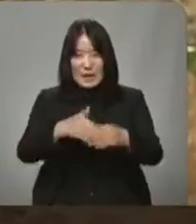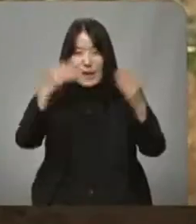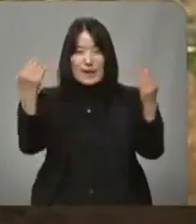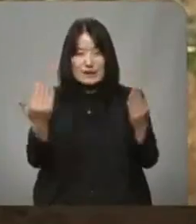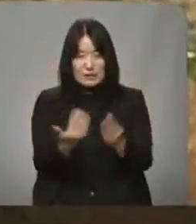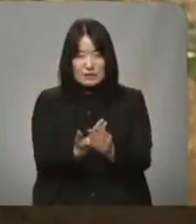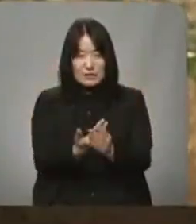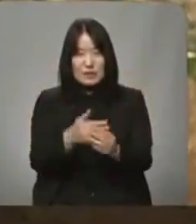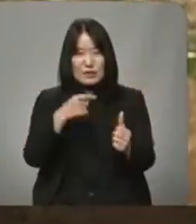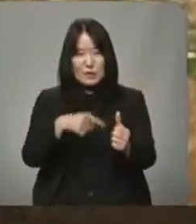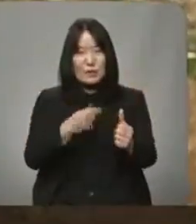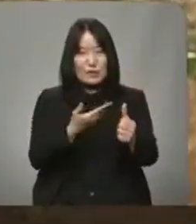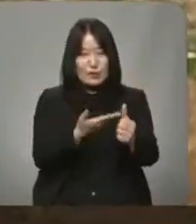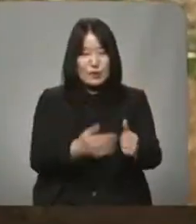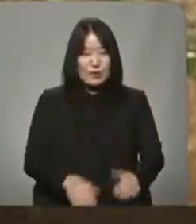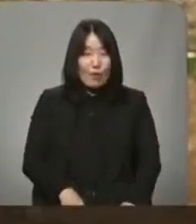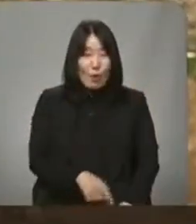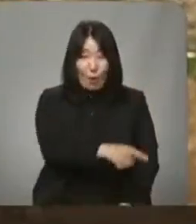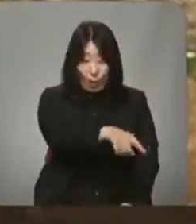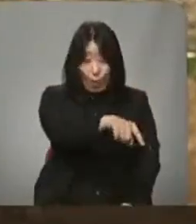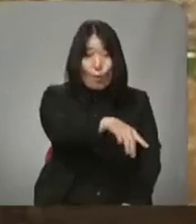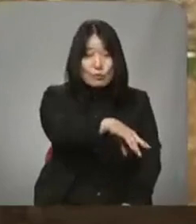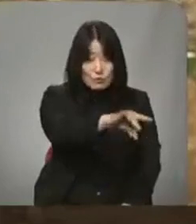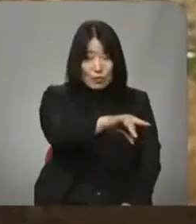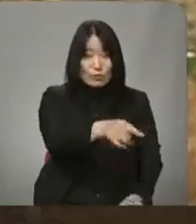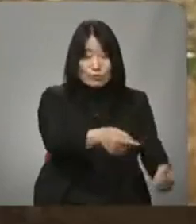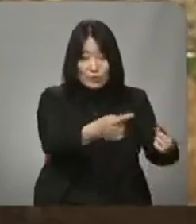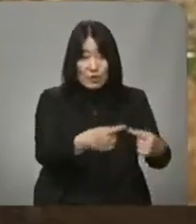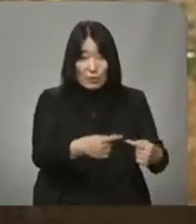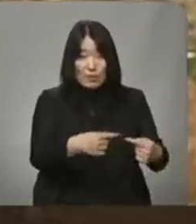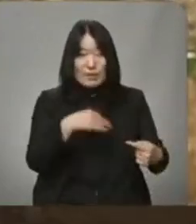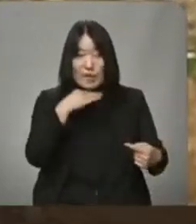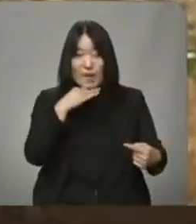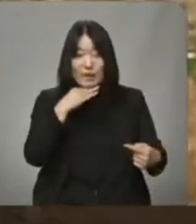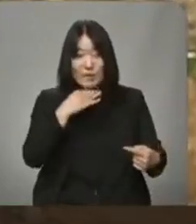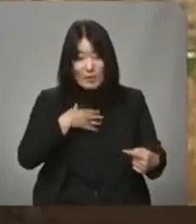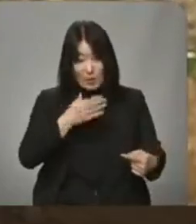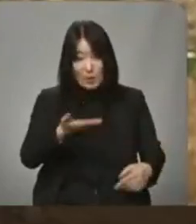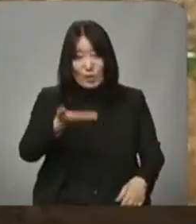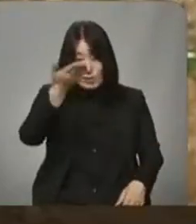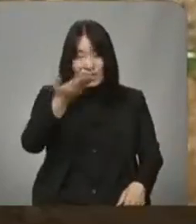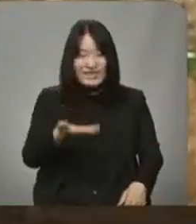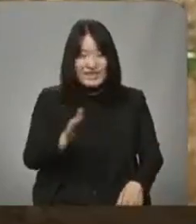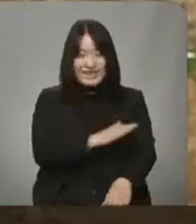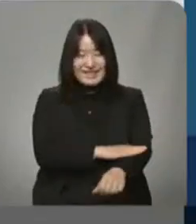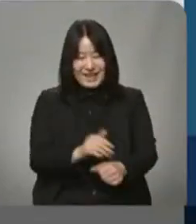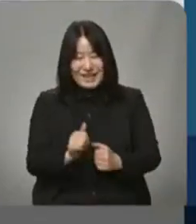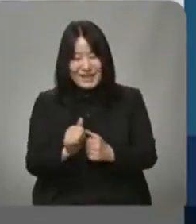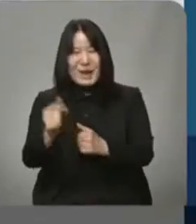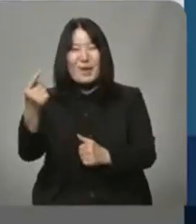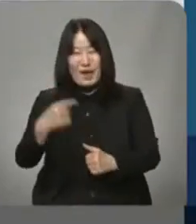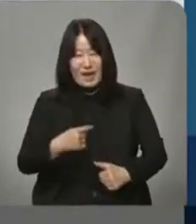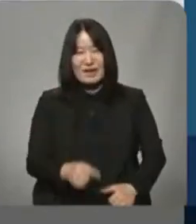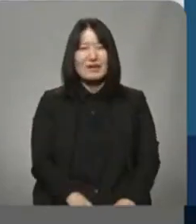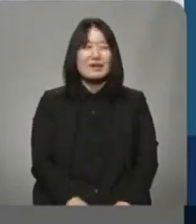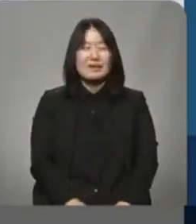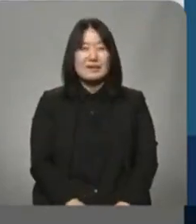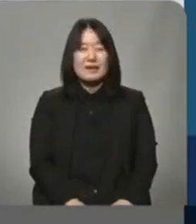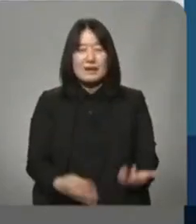알려드리고 있고요 처음에 보는 건데 그래도 이제 연배도 좀 저보다 한참인데 잘 따라 주셔서